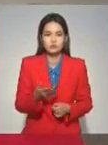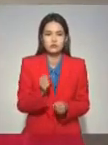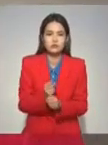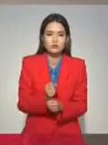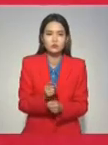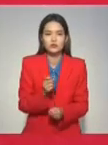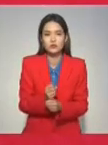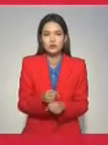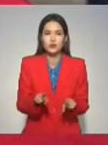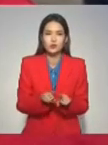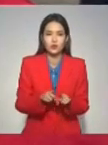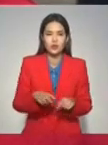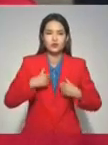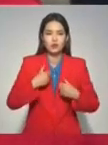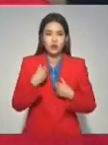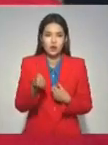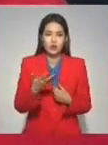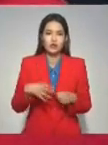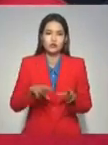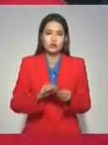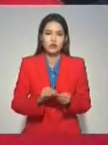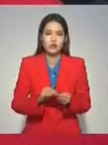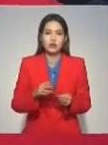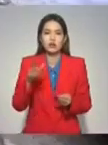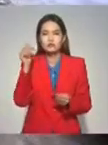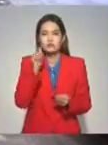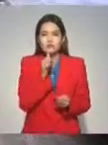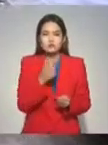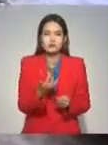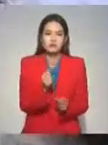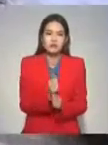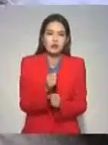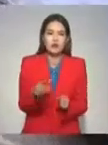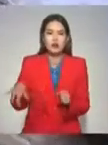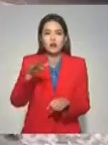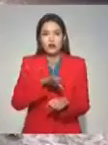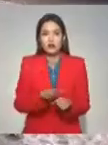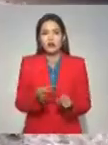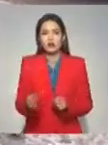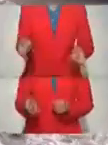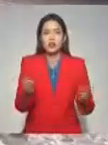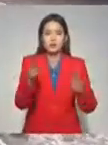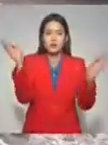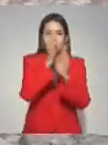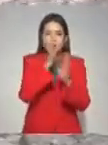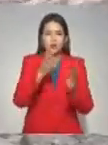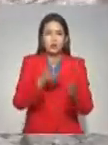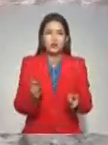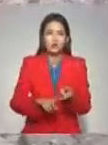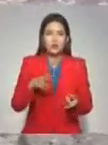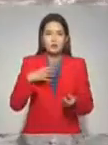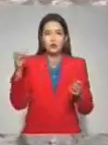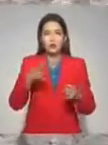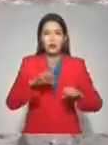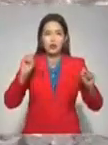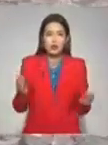жатыр мені кей дүкендер бәрі. Бәрі тоқтап қалды. Свет жоқ болғасын. Шенеуніктер қаланы су басуына ауа райын кінәлейді. Яғни күн күрт жылынып,